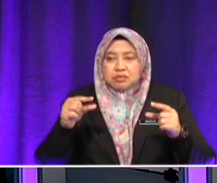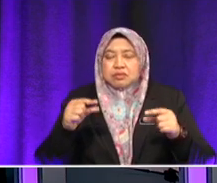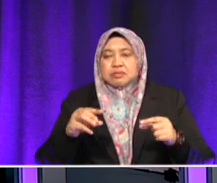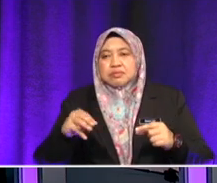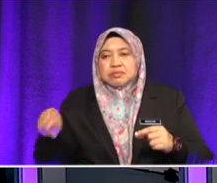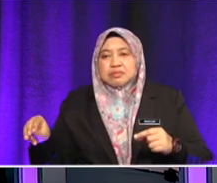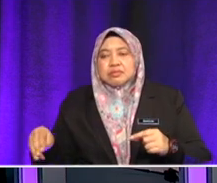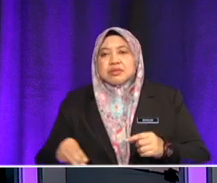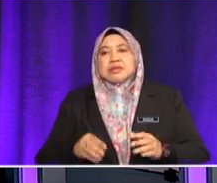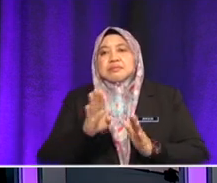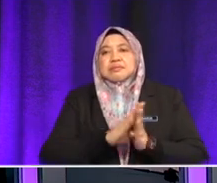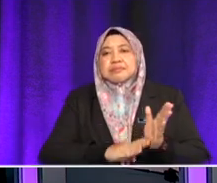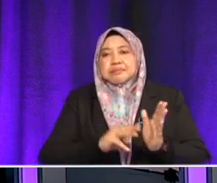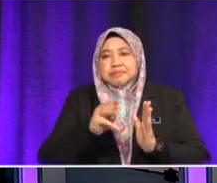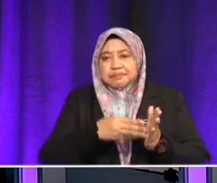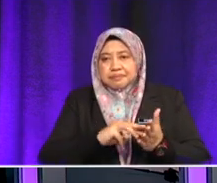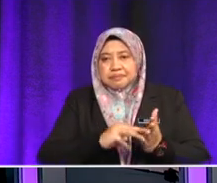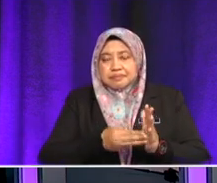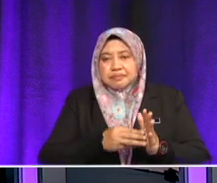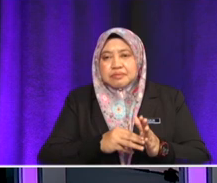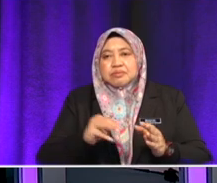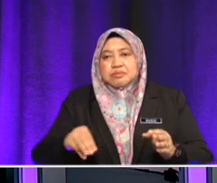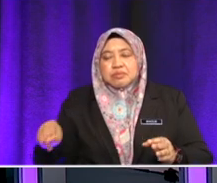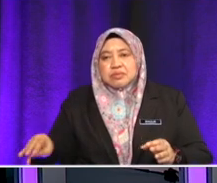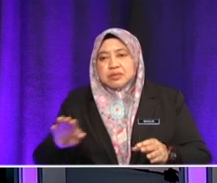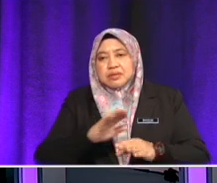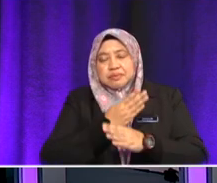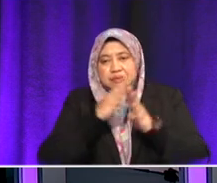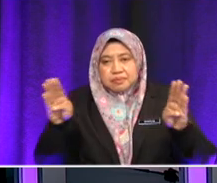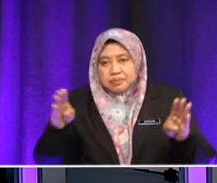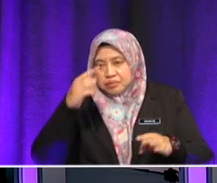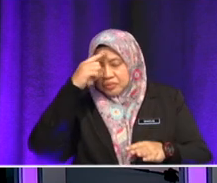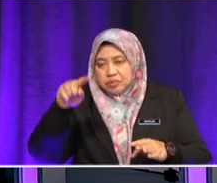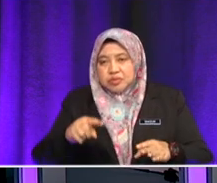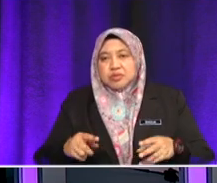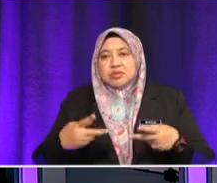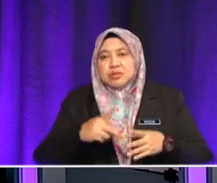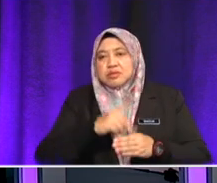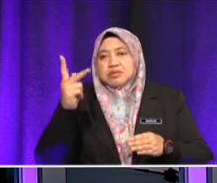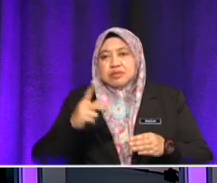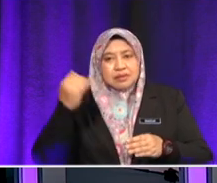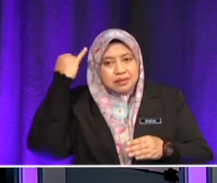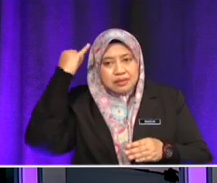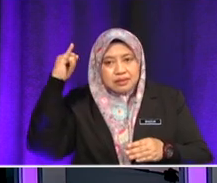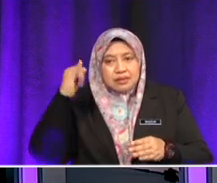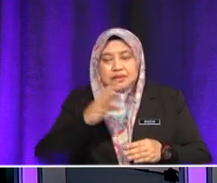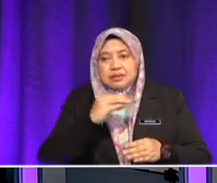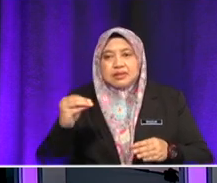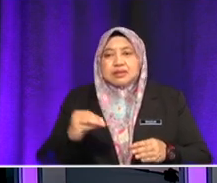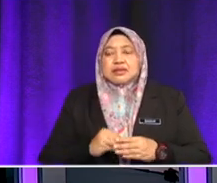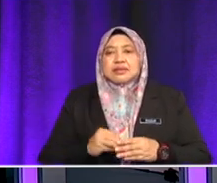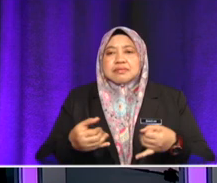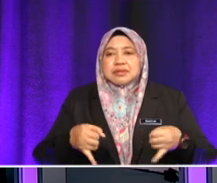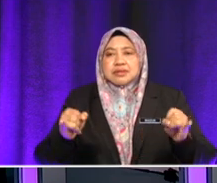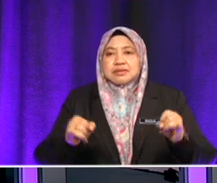menjadi lebih bermakna jadi murid tidak terkungkung mereka bebas mengeluarkan ide dan menjalani pembelajaran